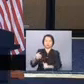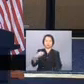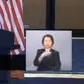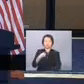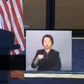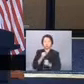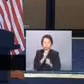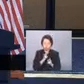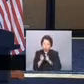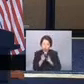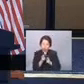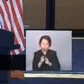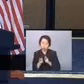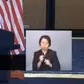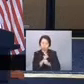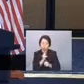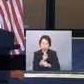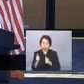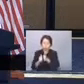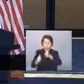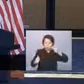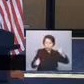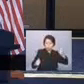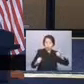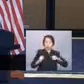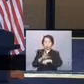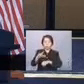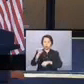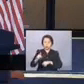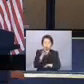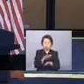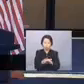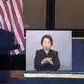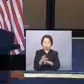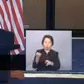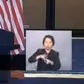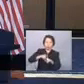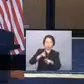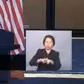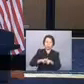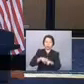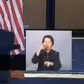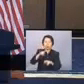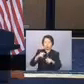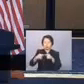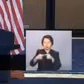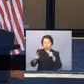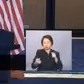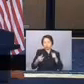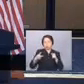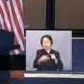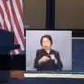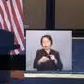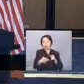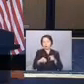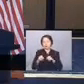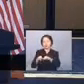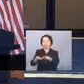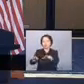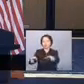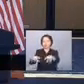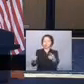Malahan, usaha-usaha mencegah wabak ini mesti diperhebatkan lagi bagi memutuskan rantaian